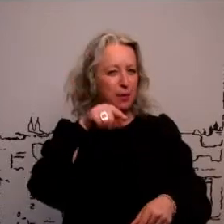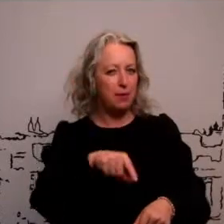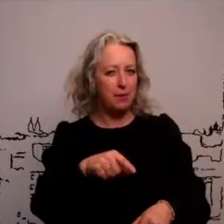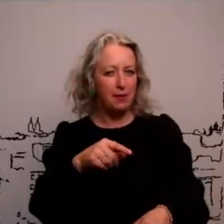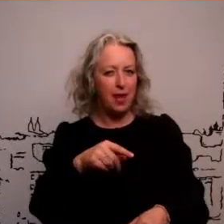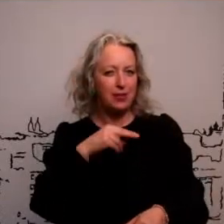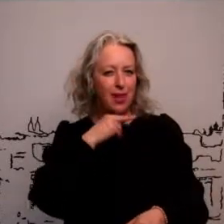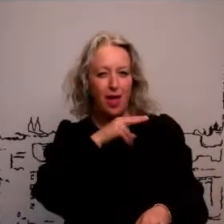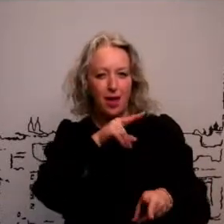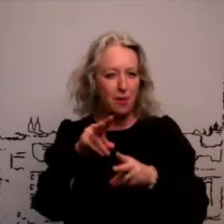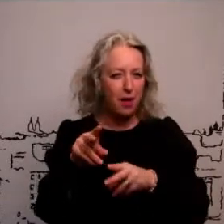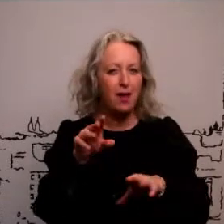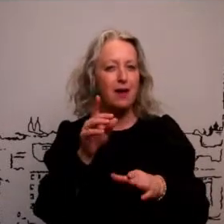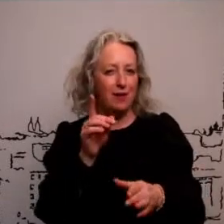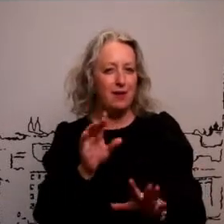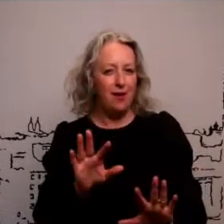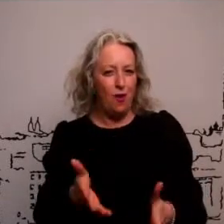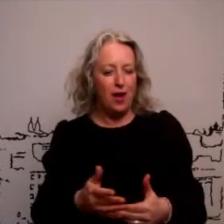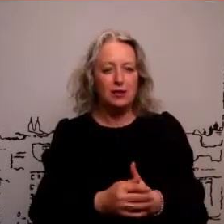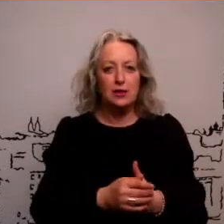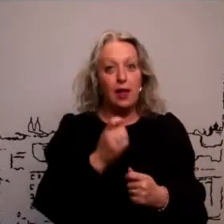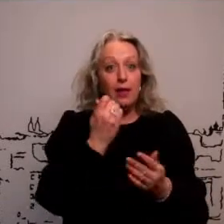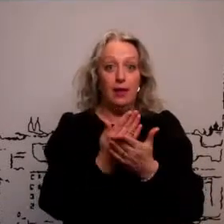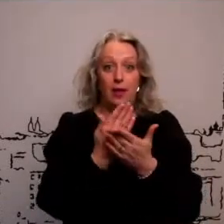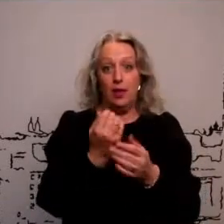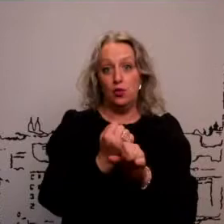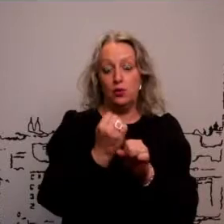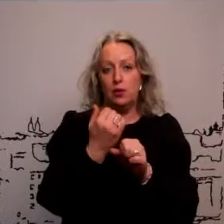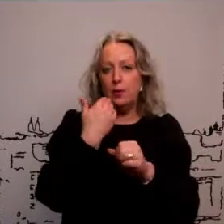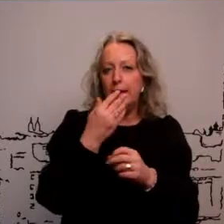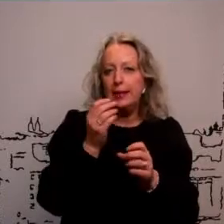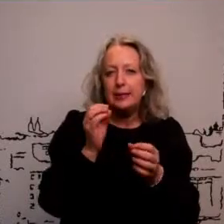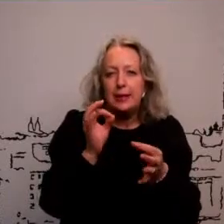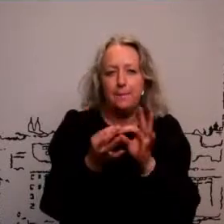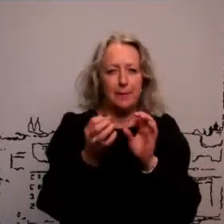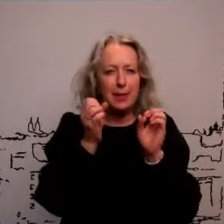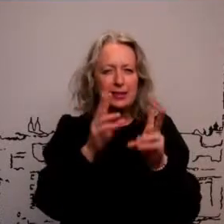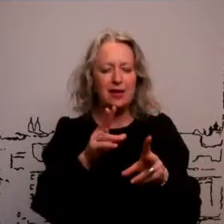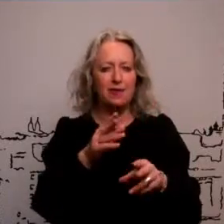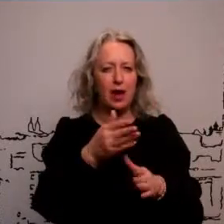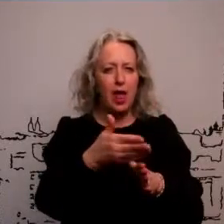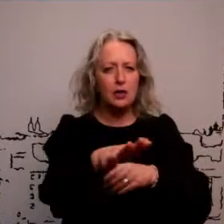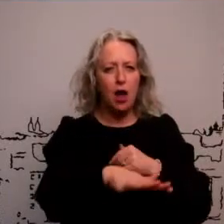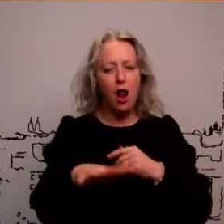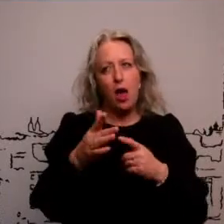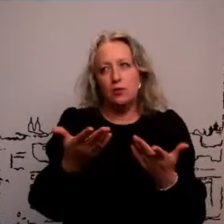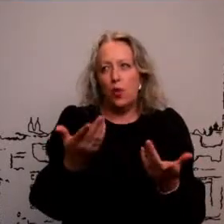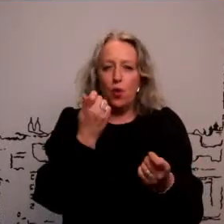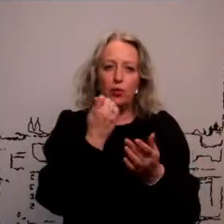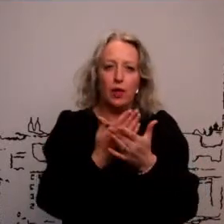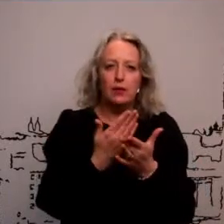tähele panna. Et kui töötatakse näiteks mingil spetsiifilisel erialal, näiteks, noh, kuidas ma toon,